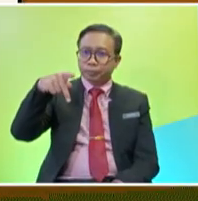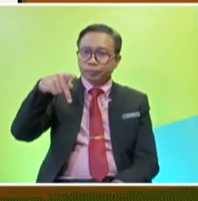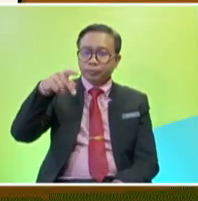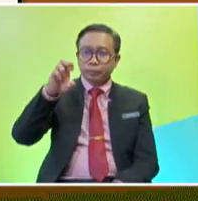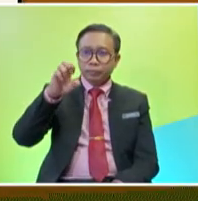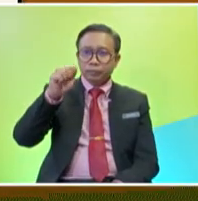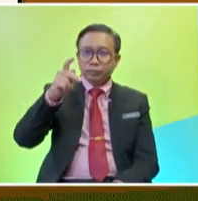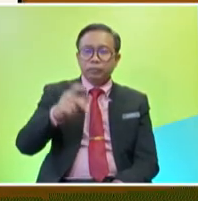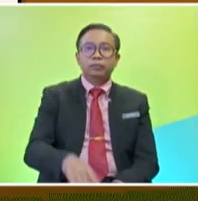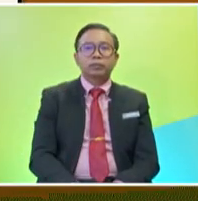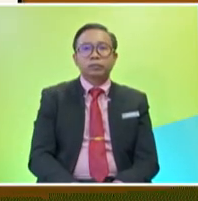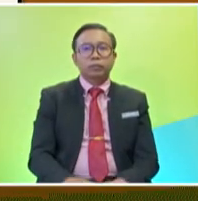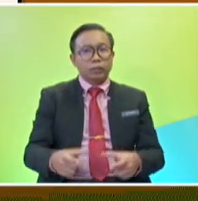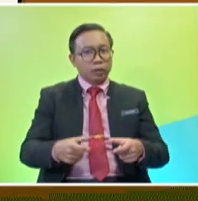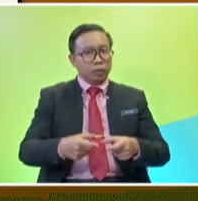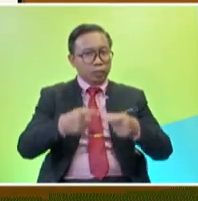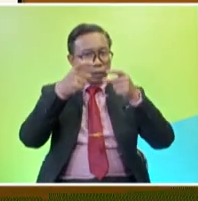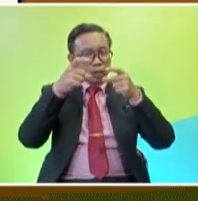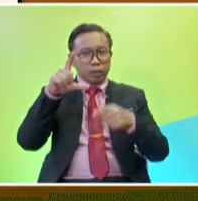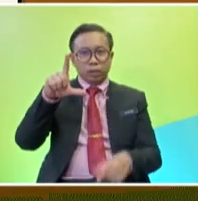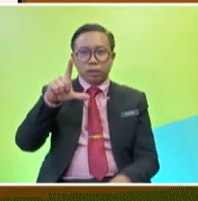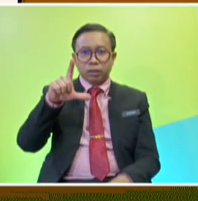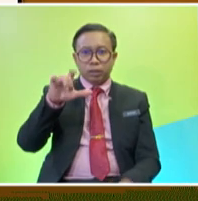big dia punya batang dia adalah